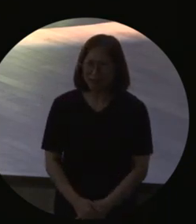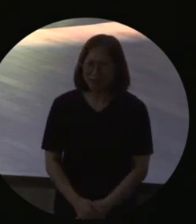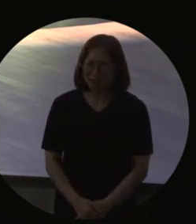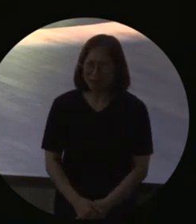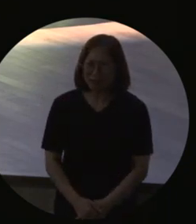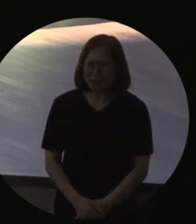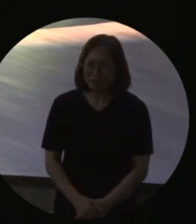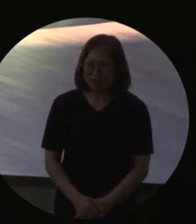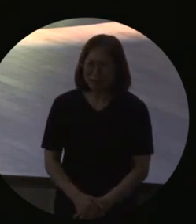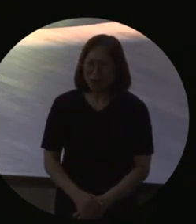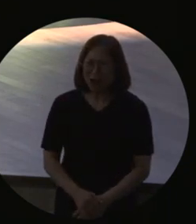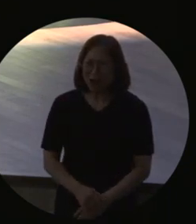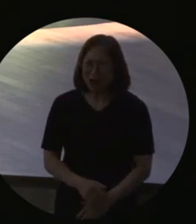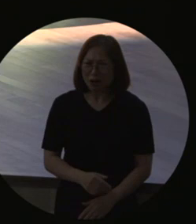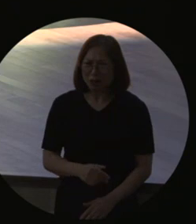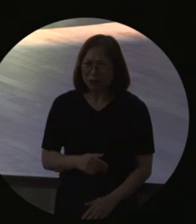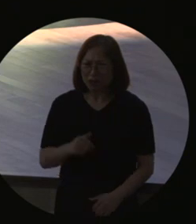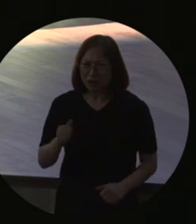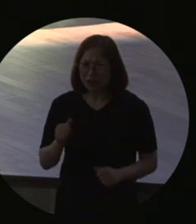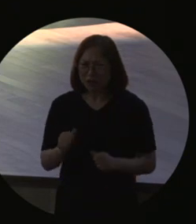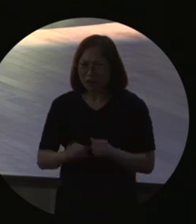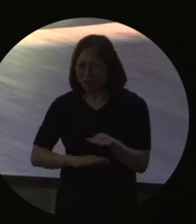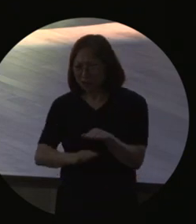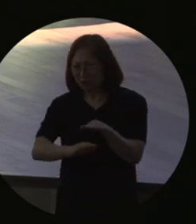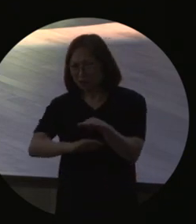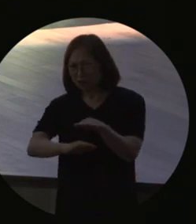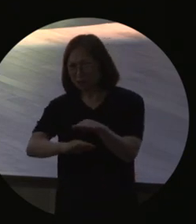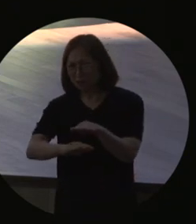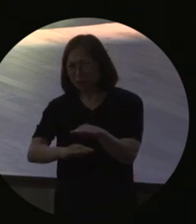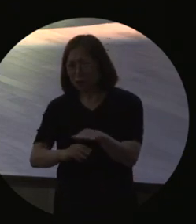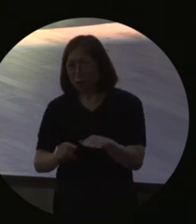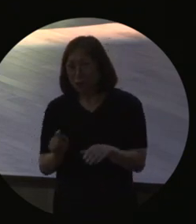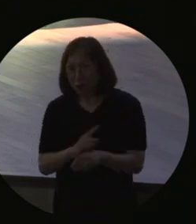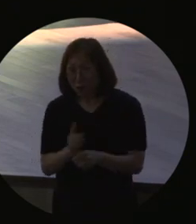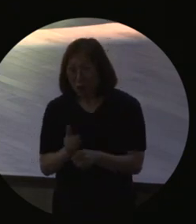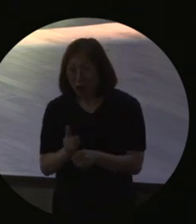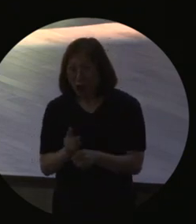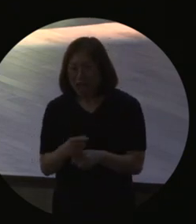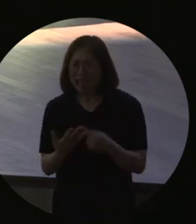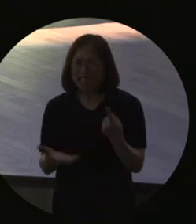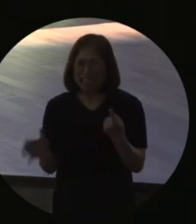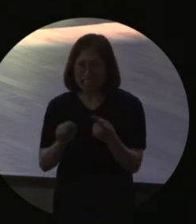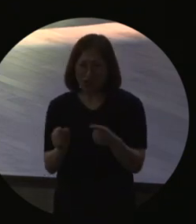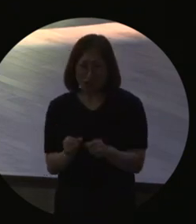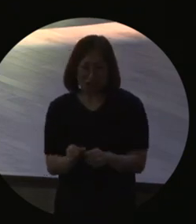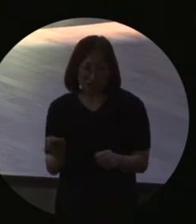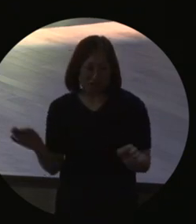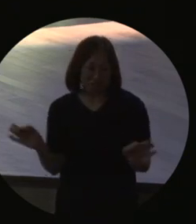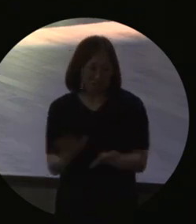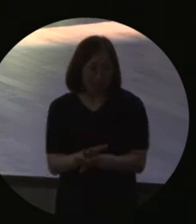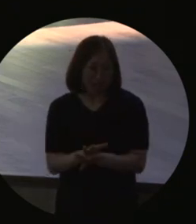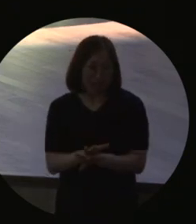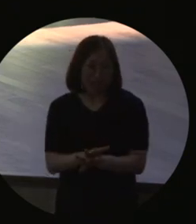날렸는데? 어? 해볼게요. 1억?